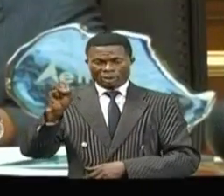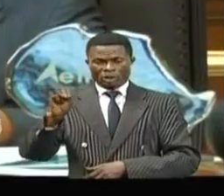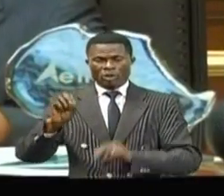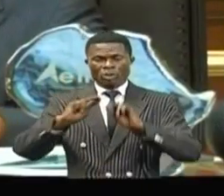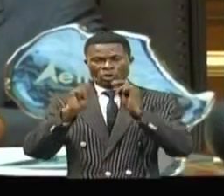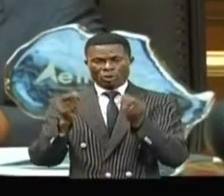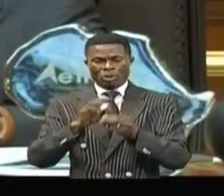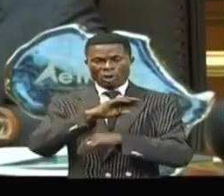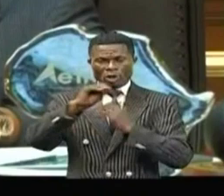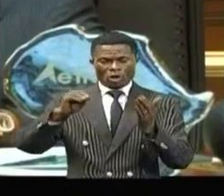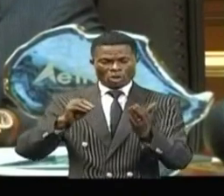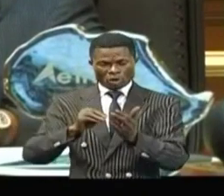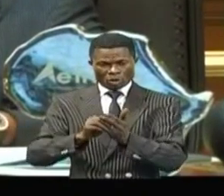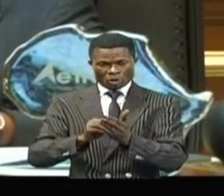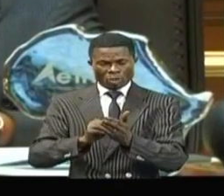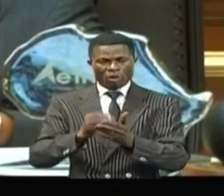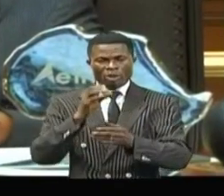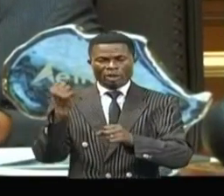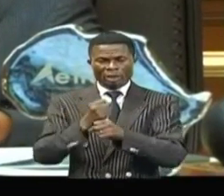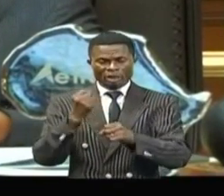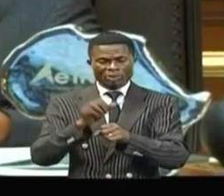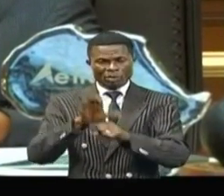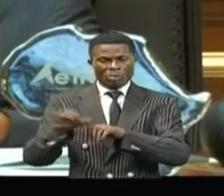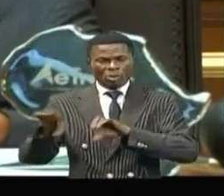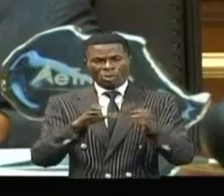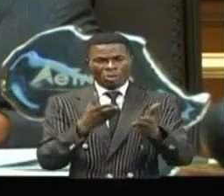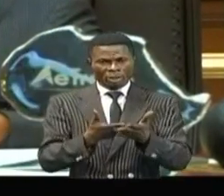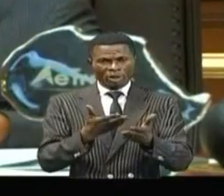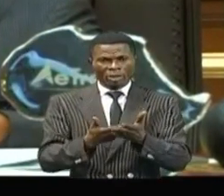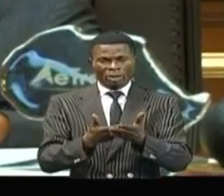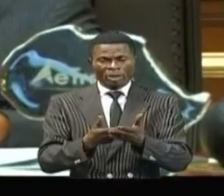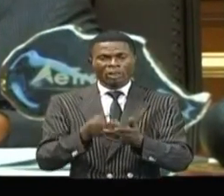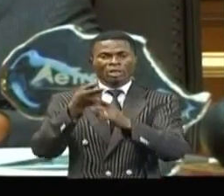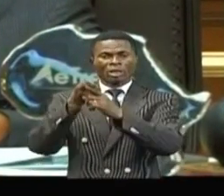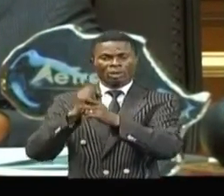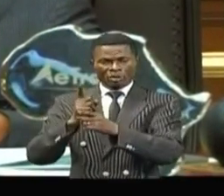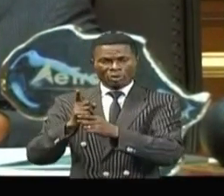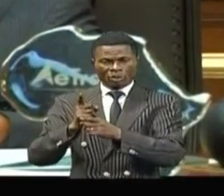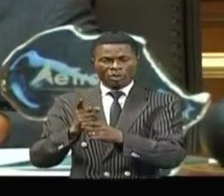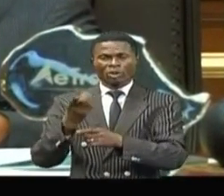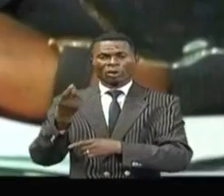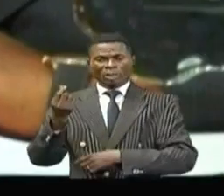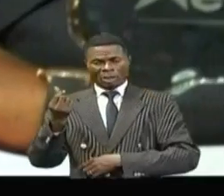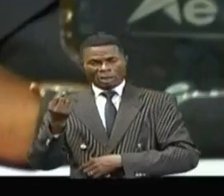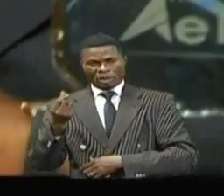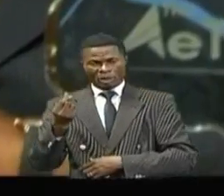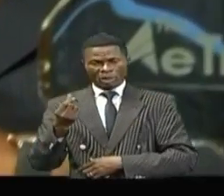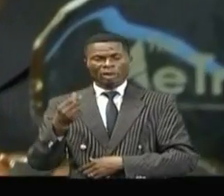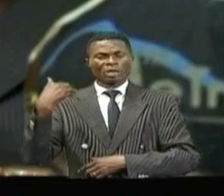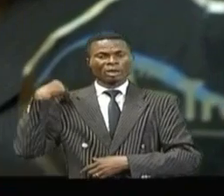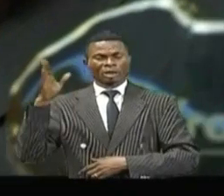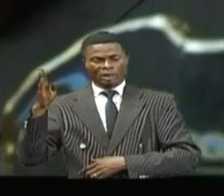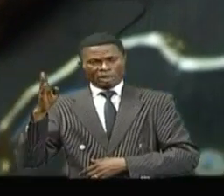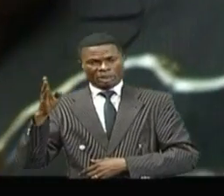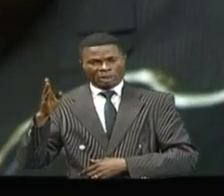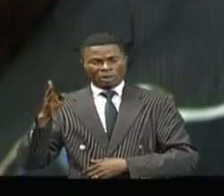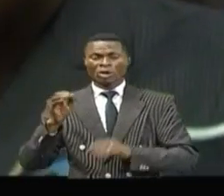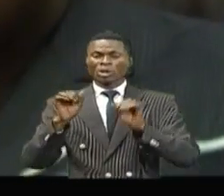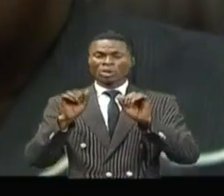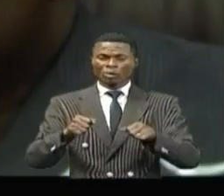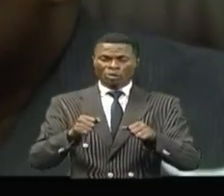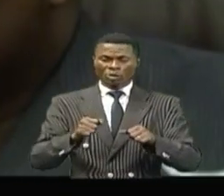de centres intégrés des services multisectoriels proviendront de la contribution ou subvention de l'État. Ils peuvent